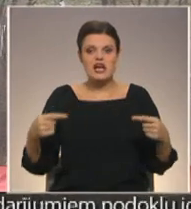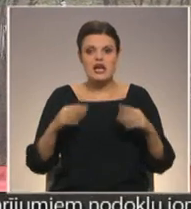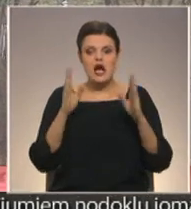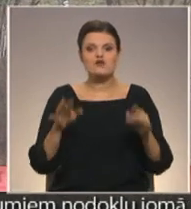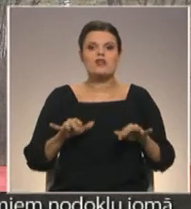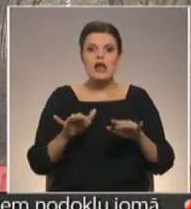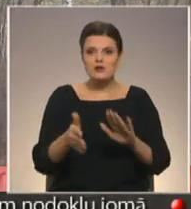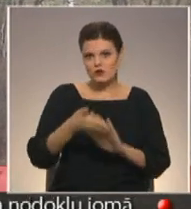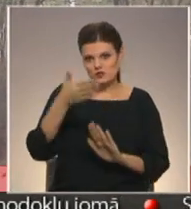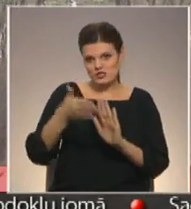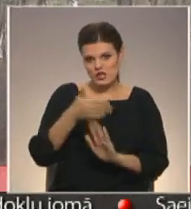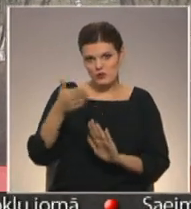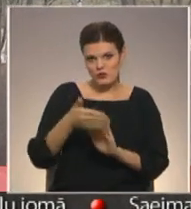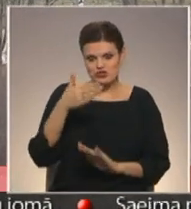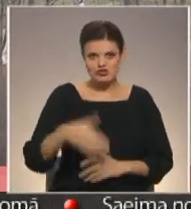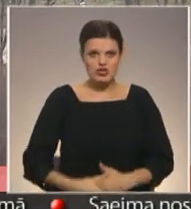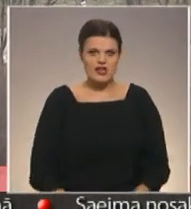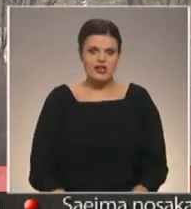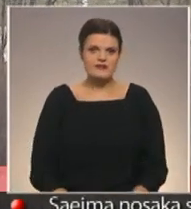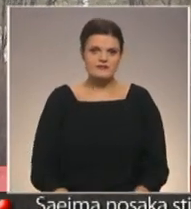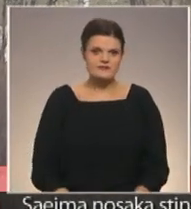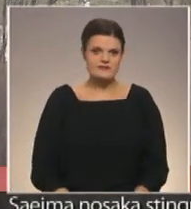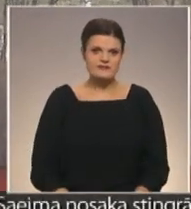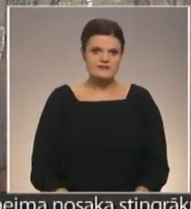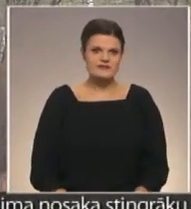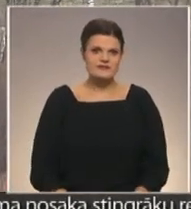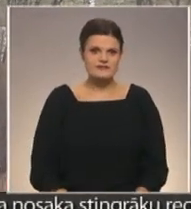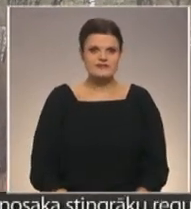darbības uzlabošanai. Sandra Lētāne, Andris Pāns, TV Spektrs.